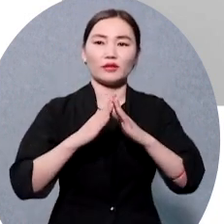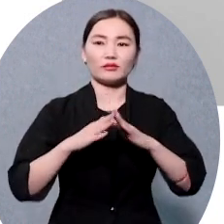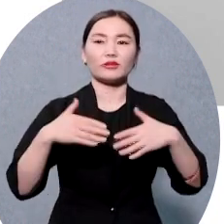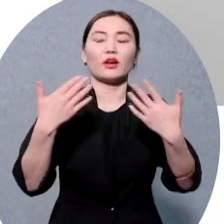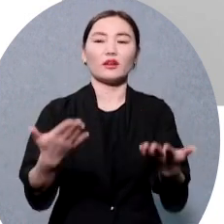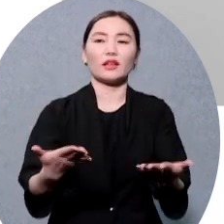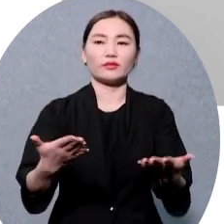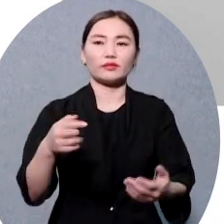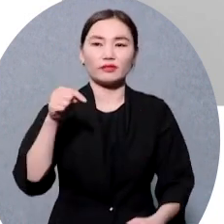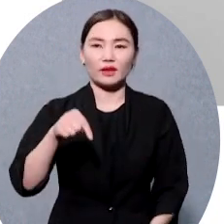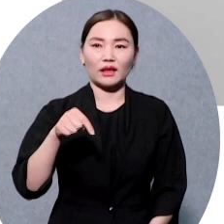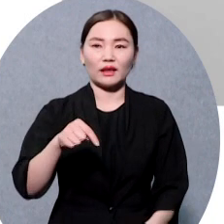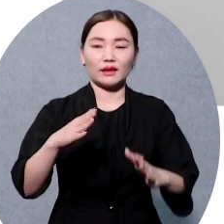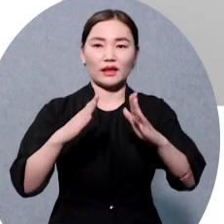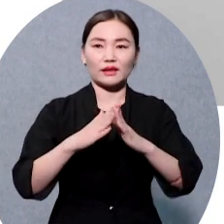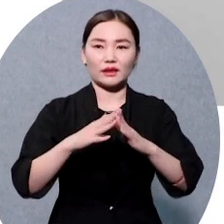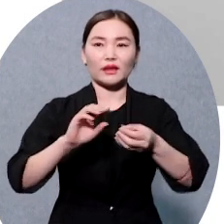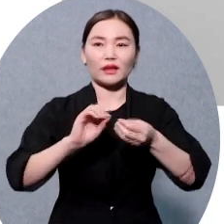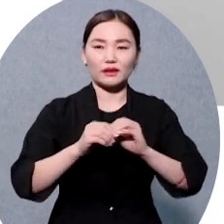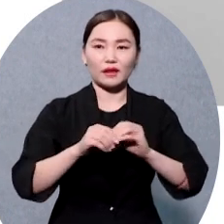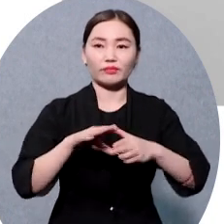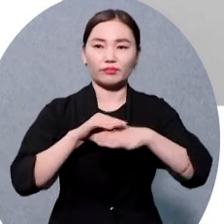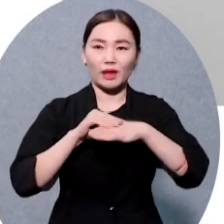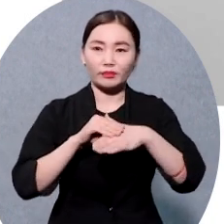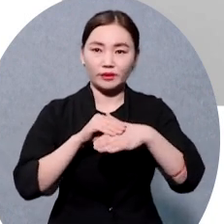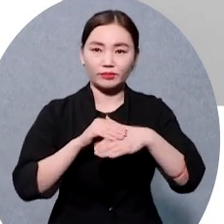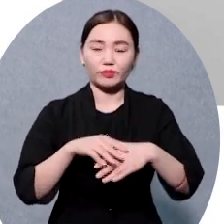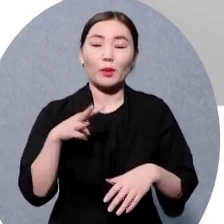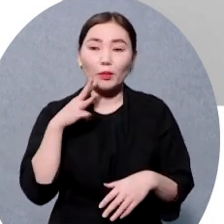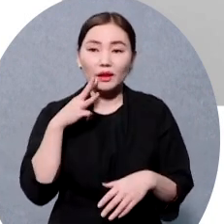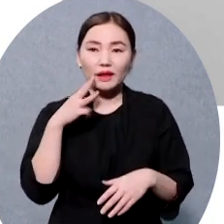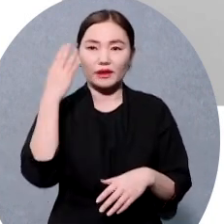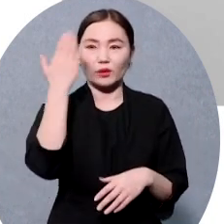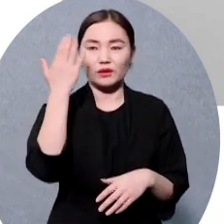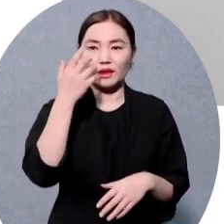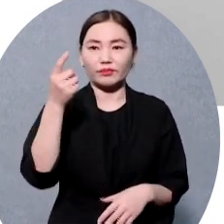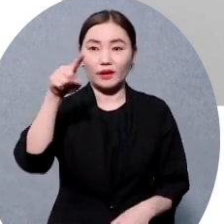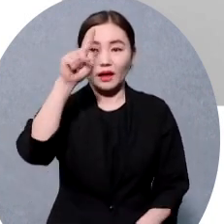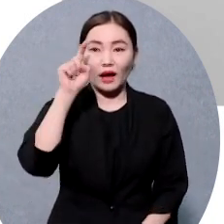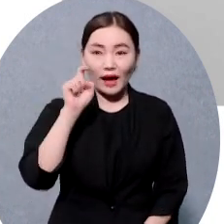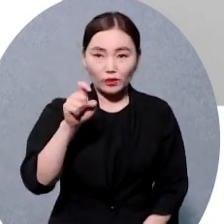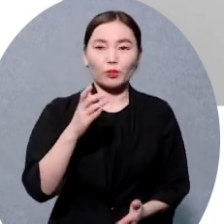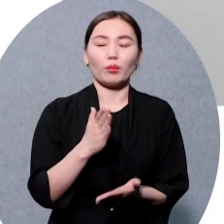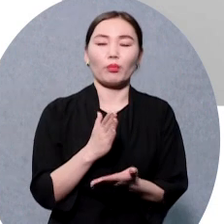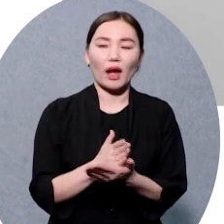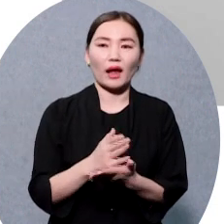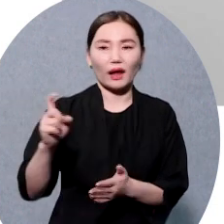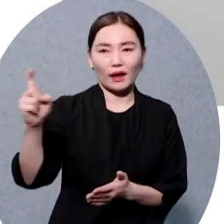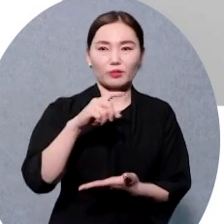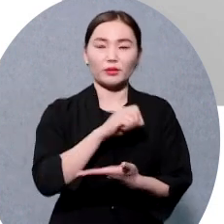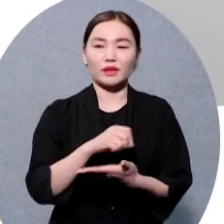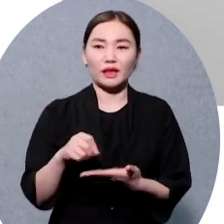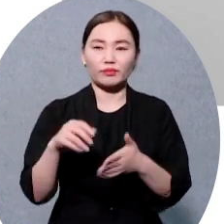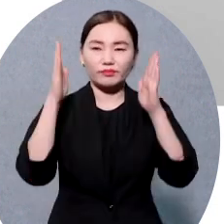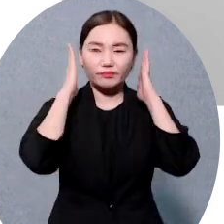даалгаврыг ажиллахдаа бүгдээрээ энэ баримт мэдээллийг уншаад доор байгаа асуултанд хариулна. Тогтвортой анхааралтай